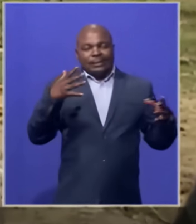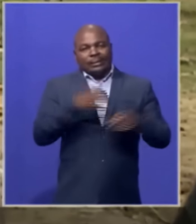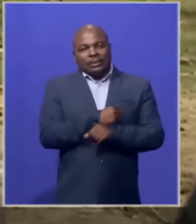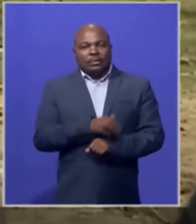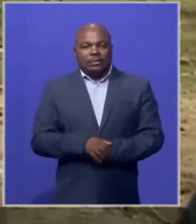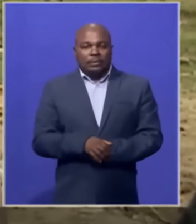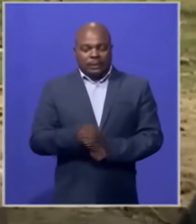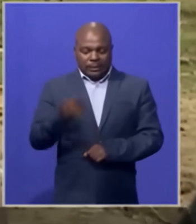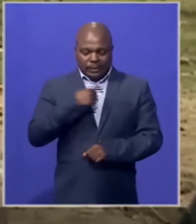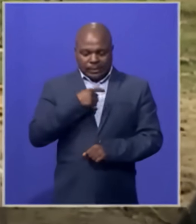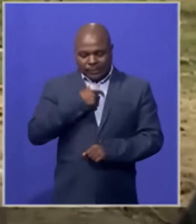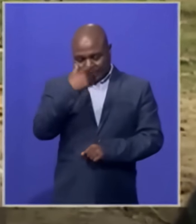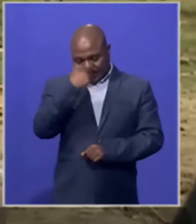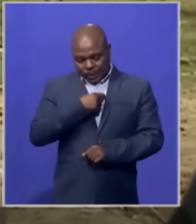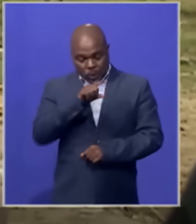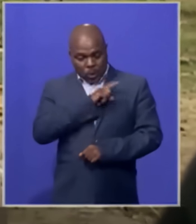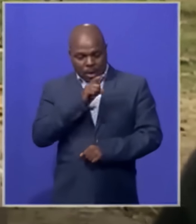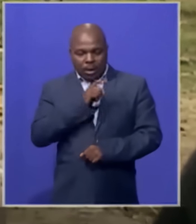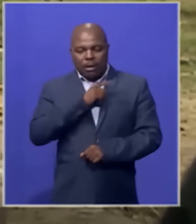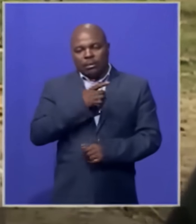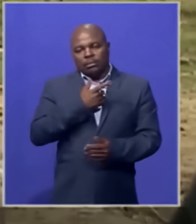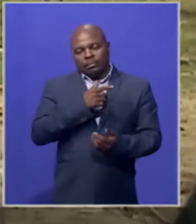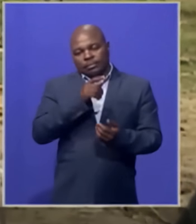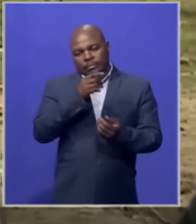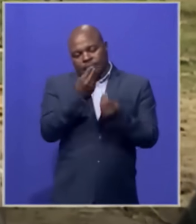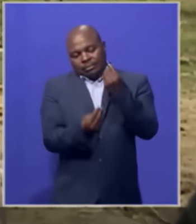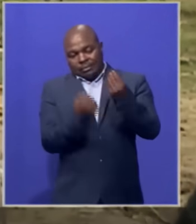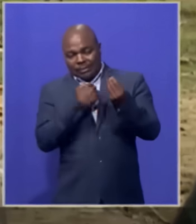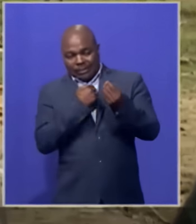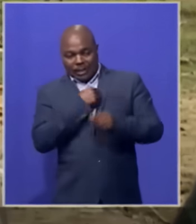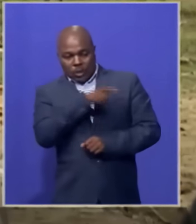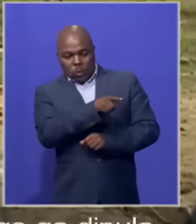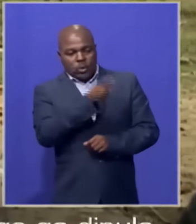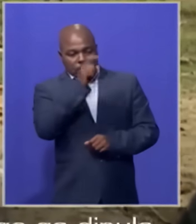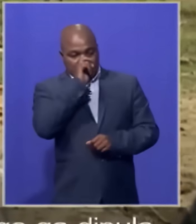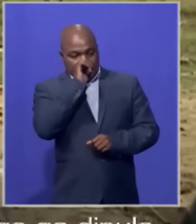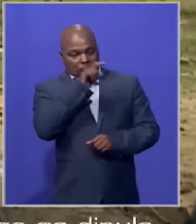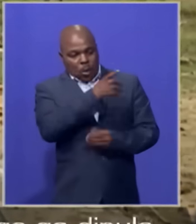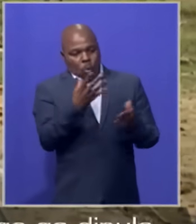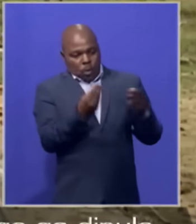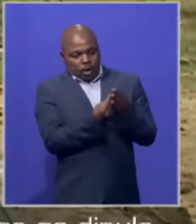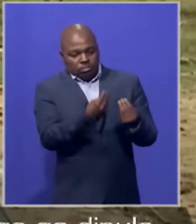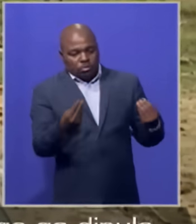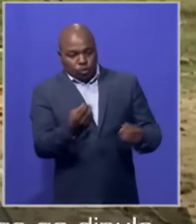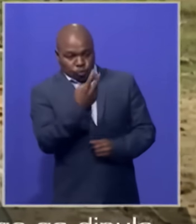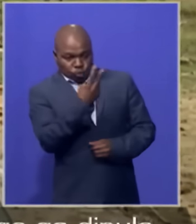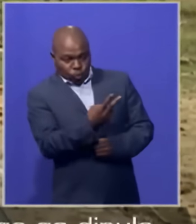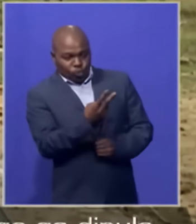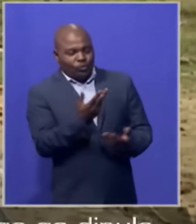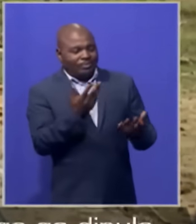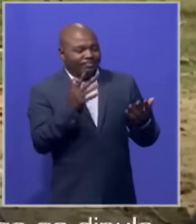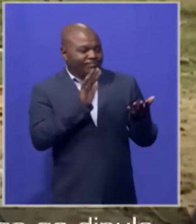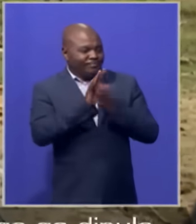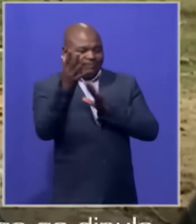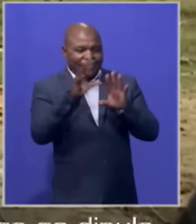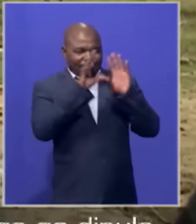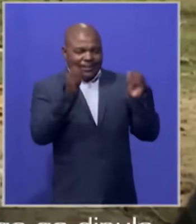ka be ga jula gona mokhukhu wa go tšerwe e be a jula le bana ba gagwe ka babedi re senyegeletse